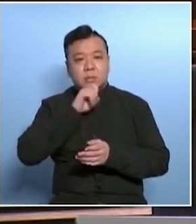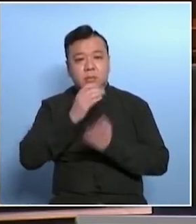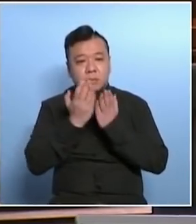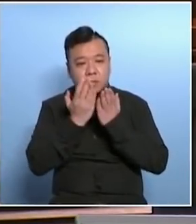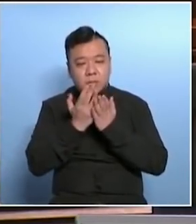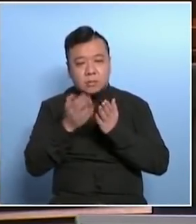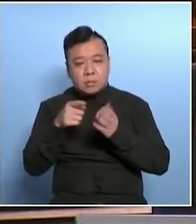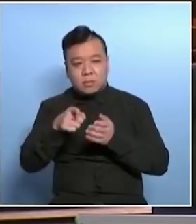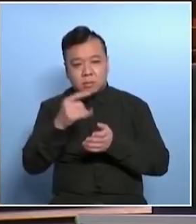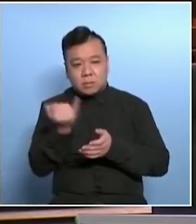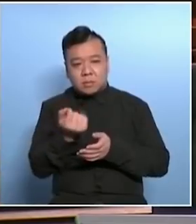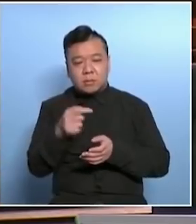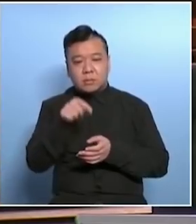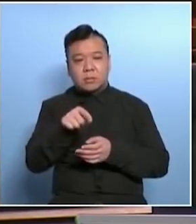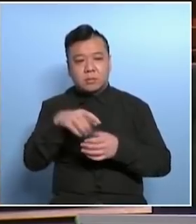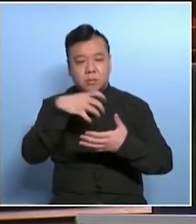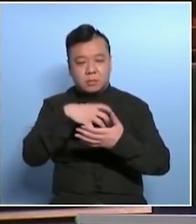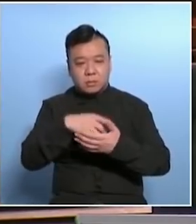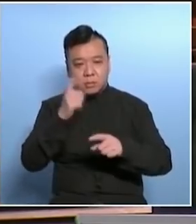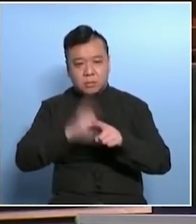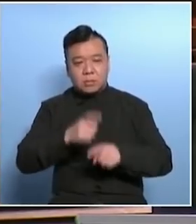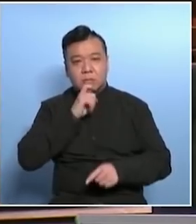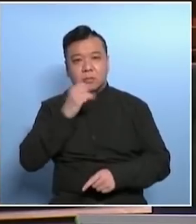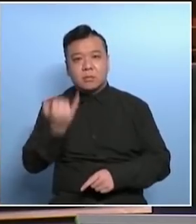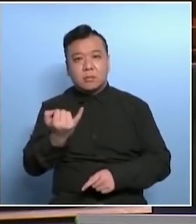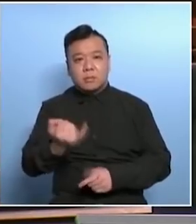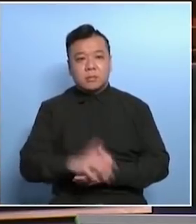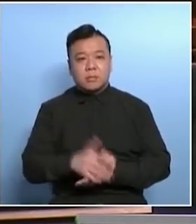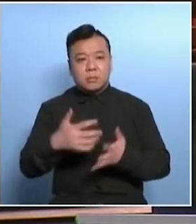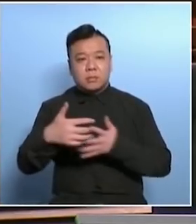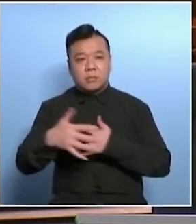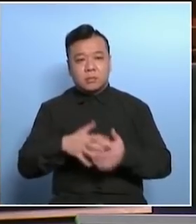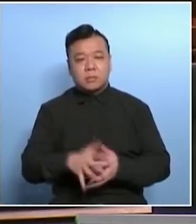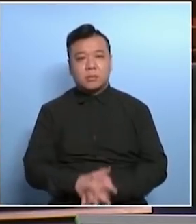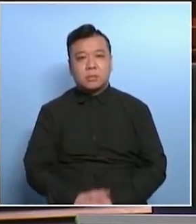頗、內容失實的事件。